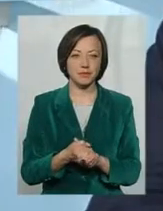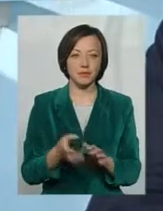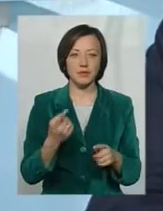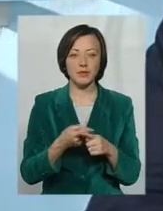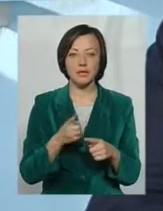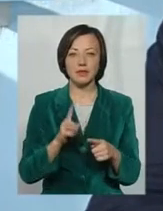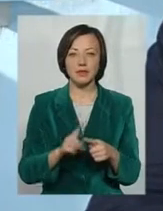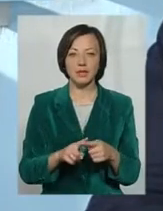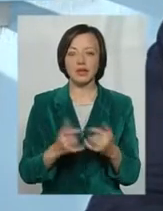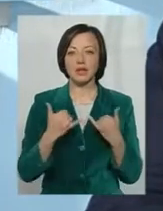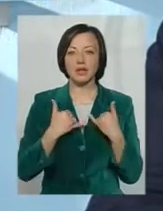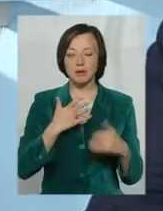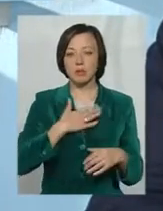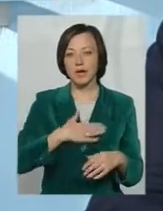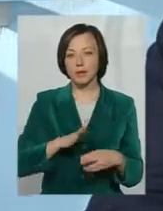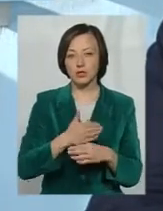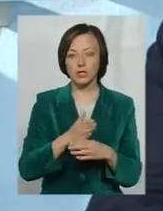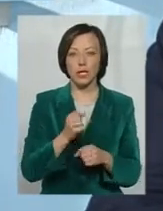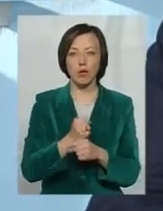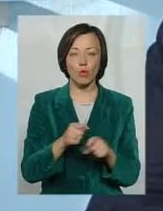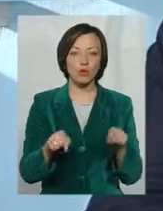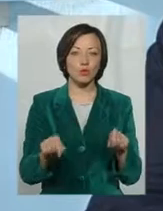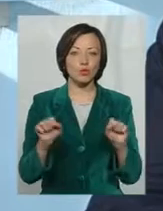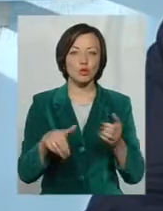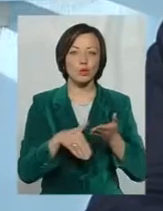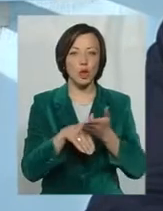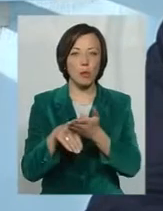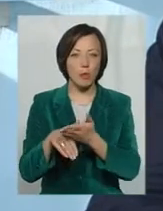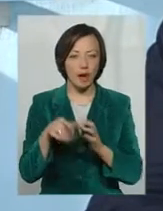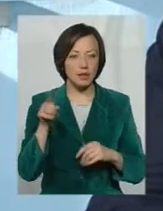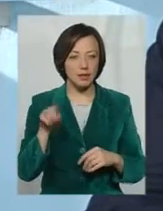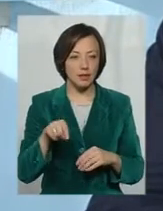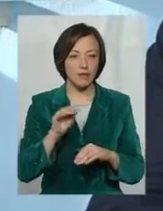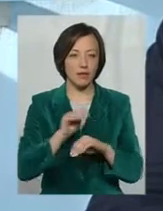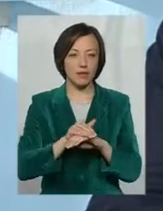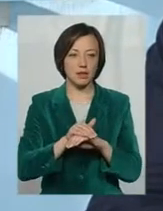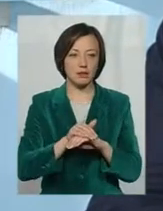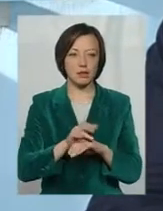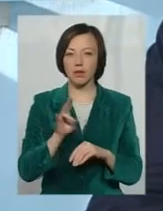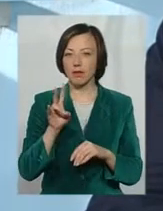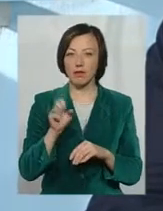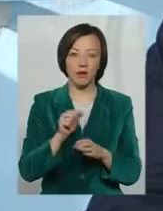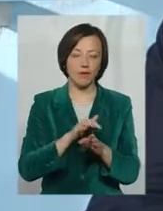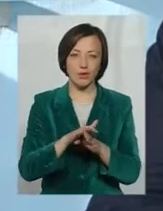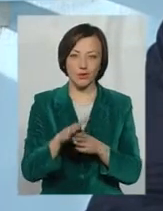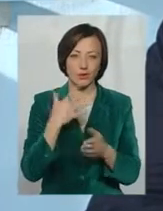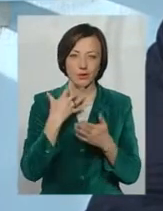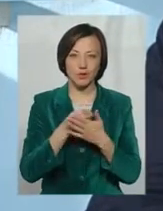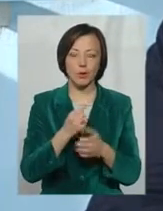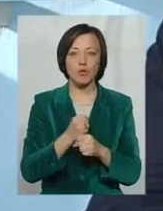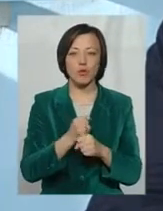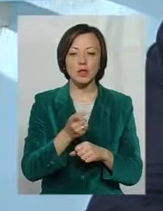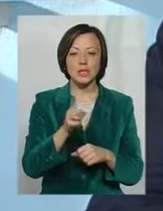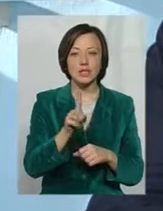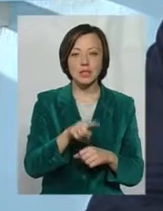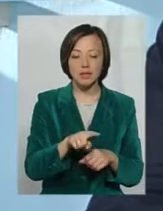приємна частина роботи, адже тут ми можемо допомагати навіть фактично не виконуючи свою роботу. Тобто ті